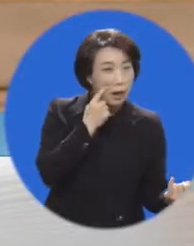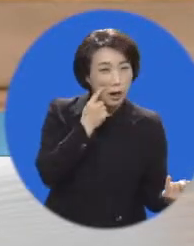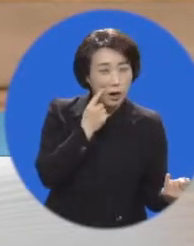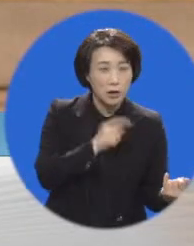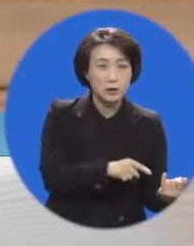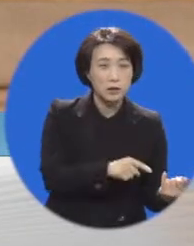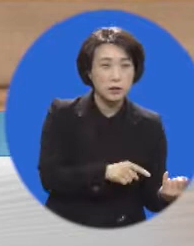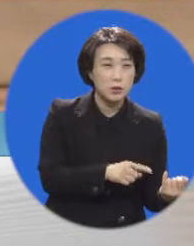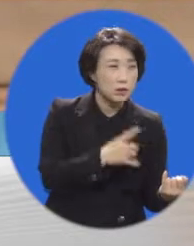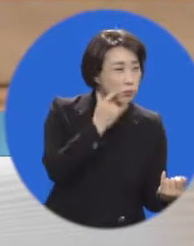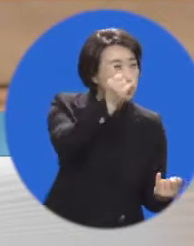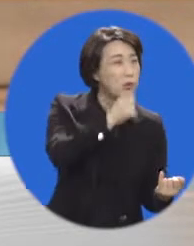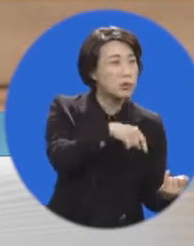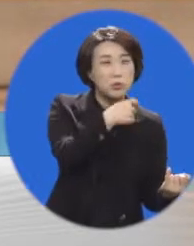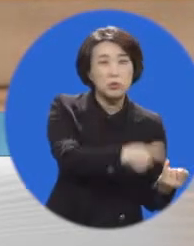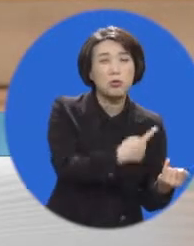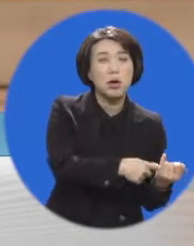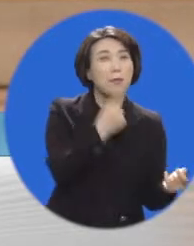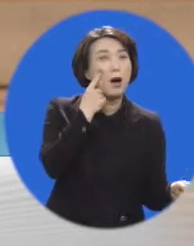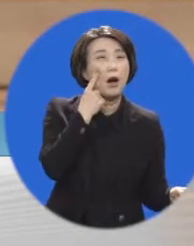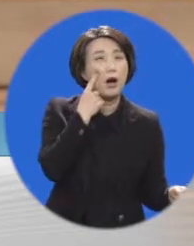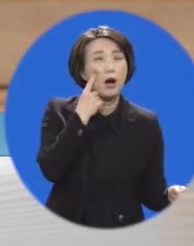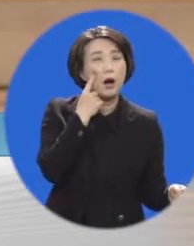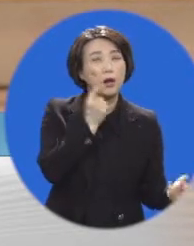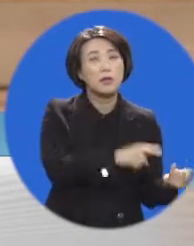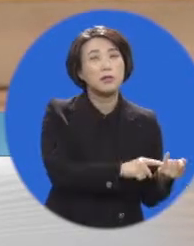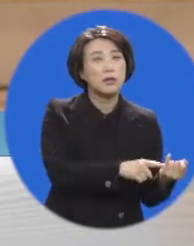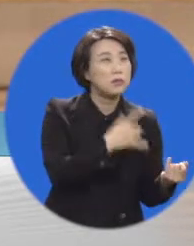친정 건드리는 소리는 하지 말아요.